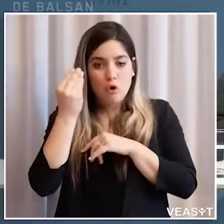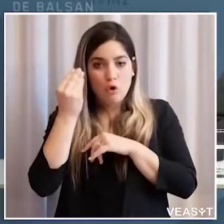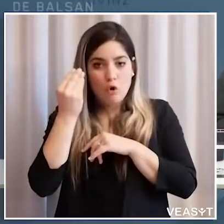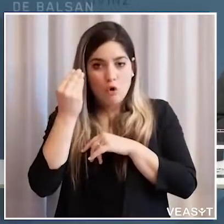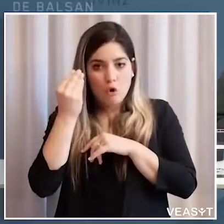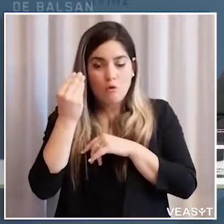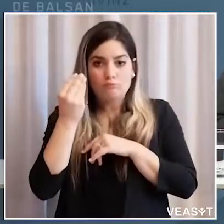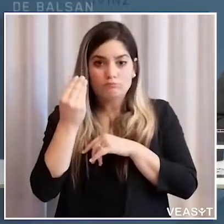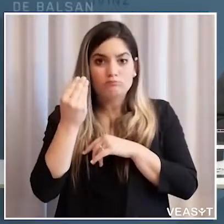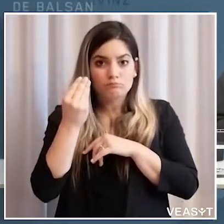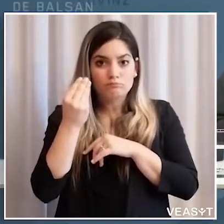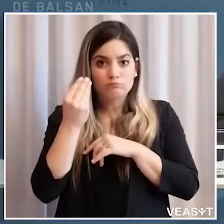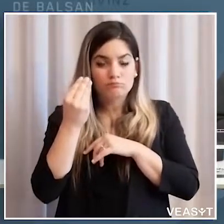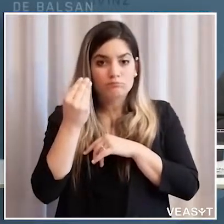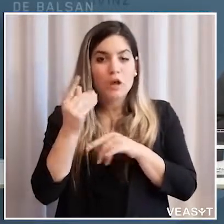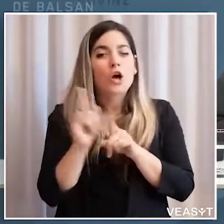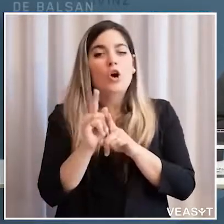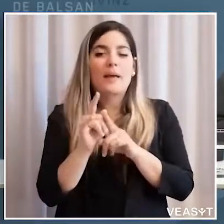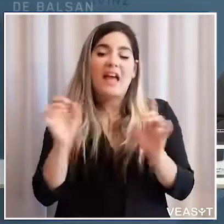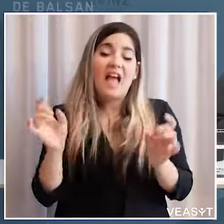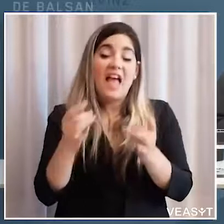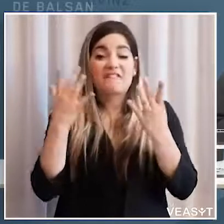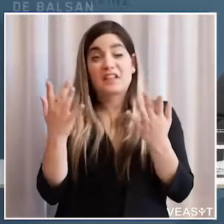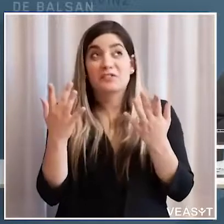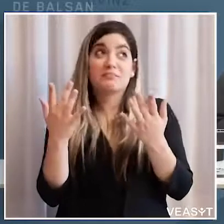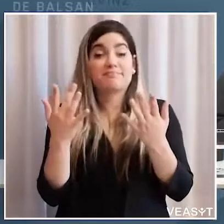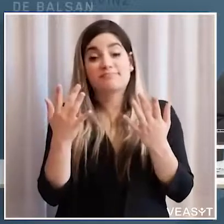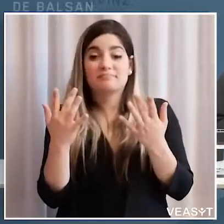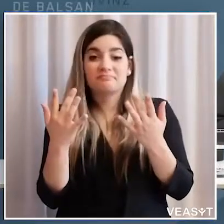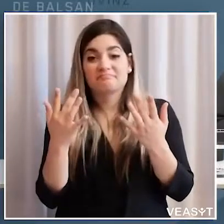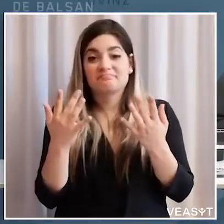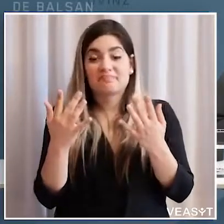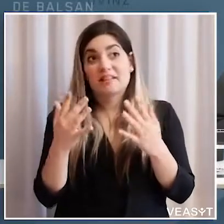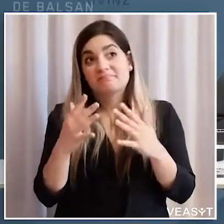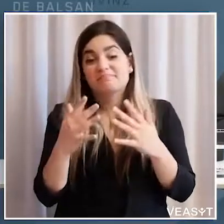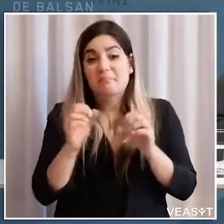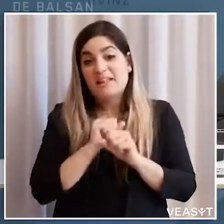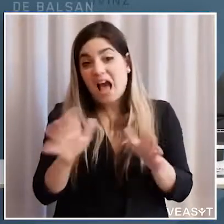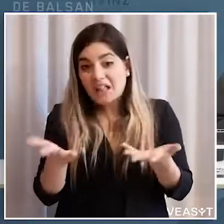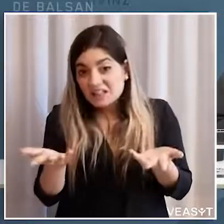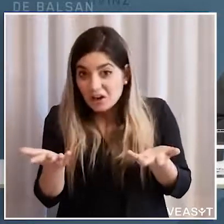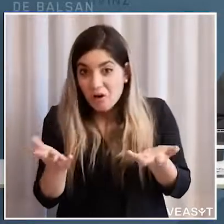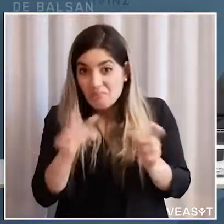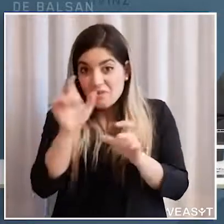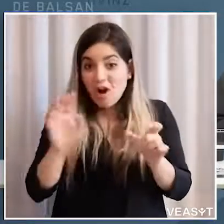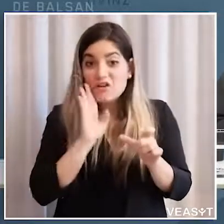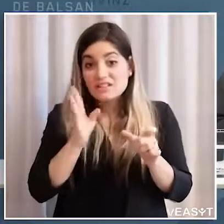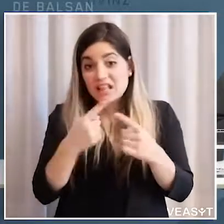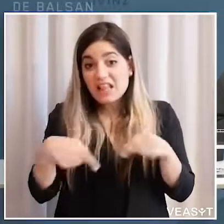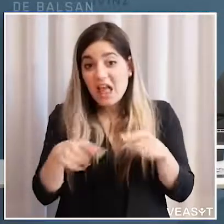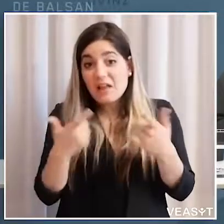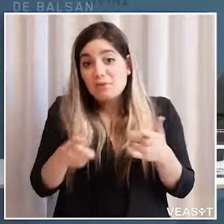questa azione che è prevista più un evento mediatico da parte dei consiglieri perché